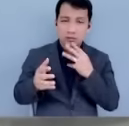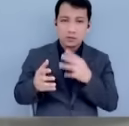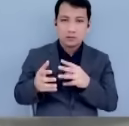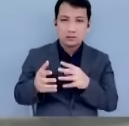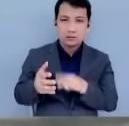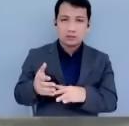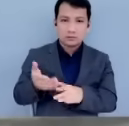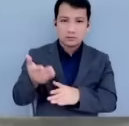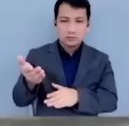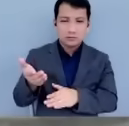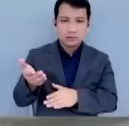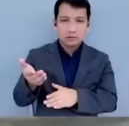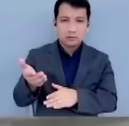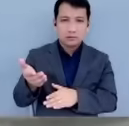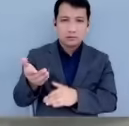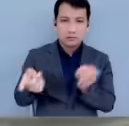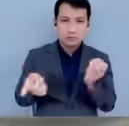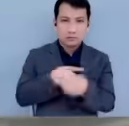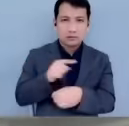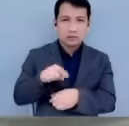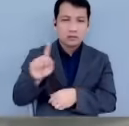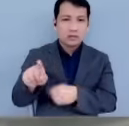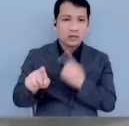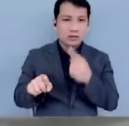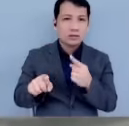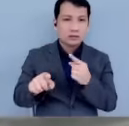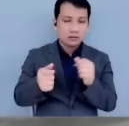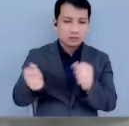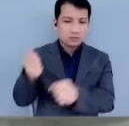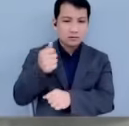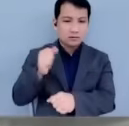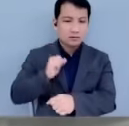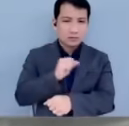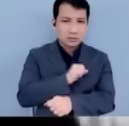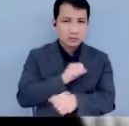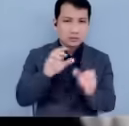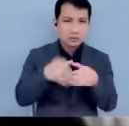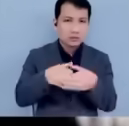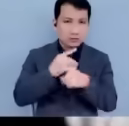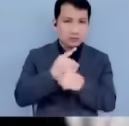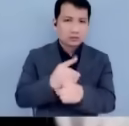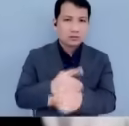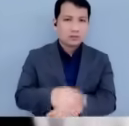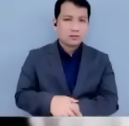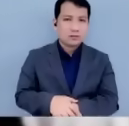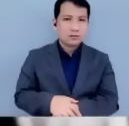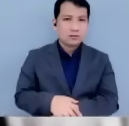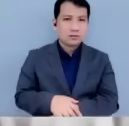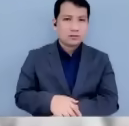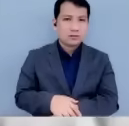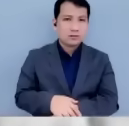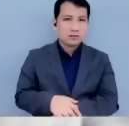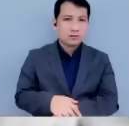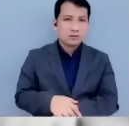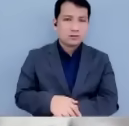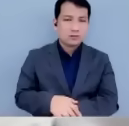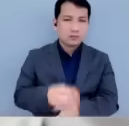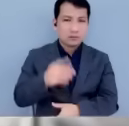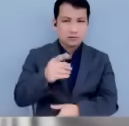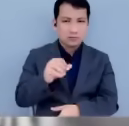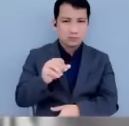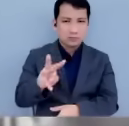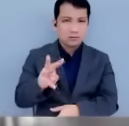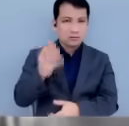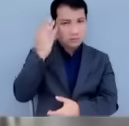mukhang tatanggalin pa siya bilang Chairman ng Senate committee on Defense Defense daw daw Bakit sir I